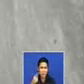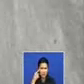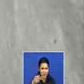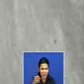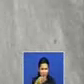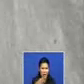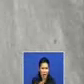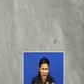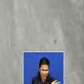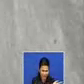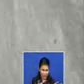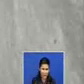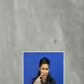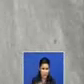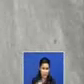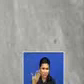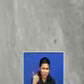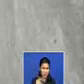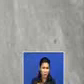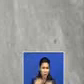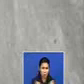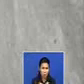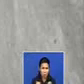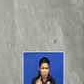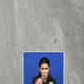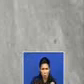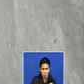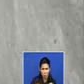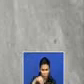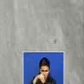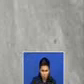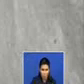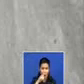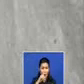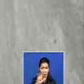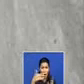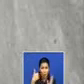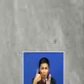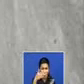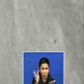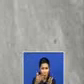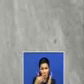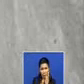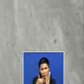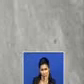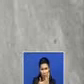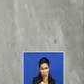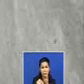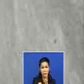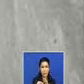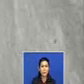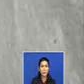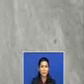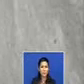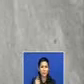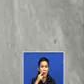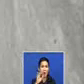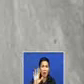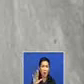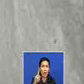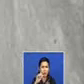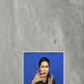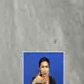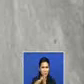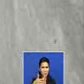ที่ถ่ายไว้ตั้งแต่เดือนที่แล้วโดยลูกสิงโตทั้งหมดอยู่ในพื้นที่ตะวันออกของภูเขาซันตาซูซานน่านอกนครลอสแอง